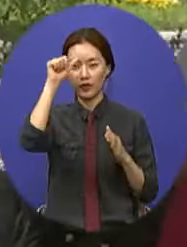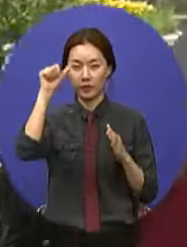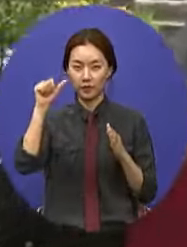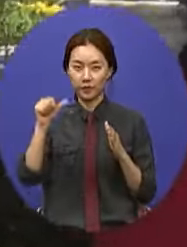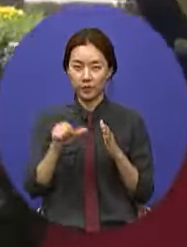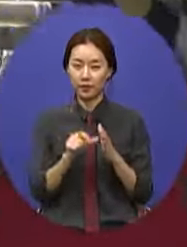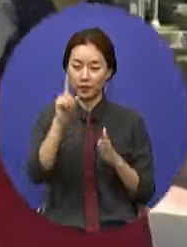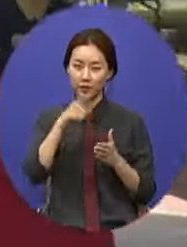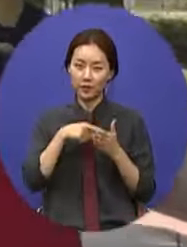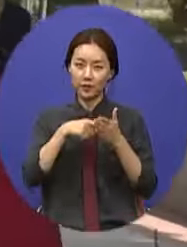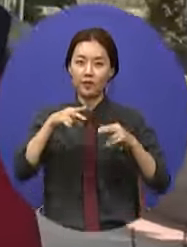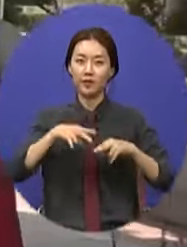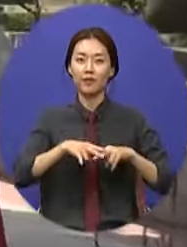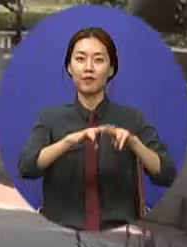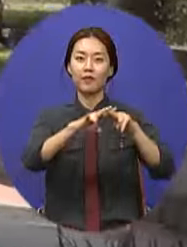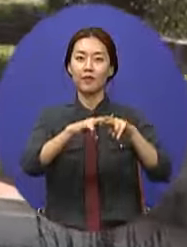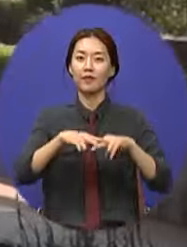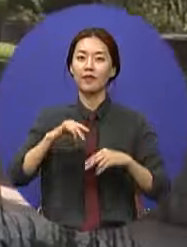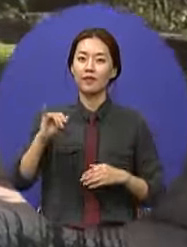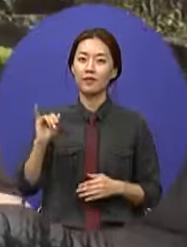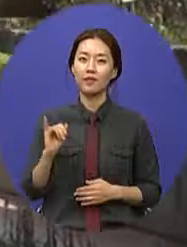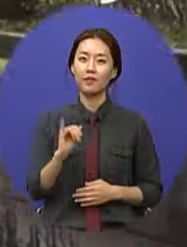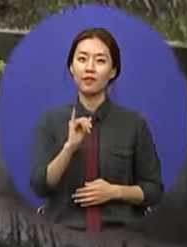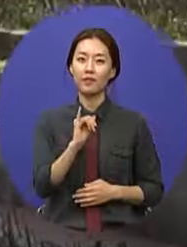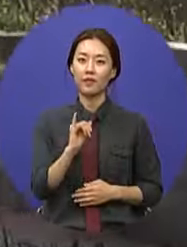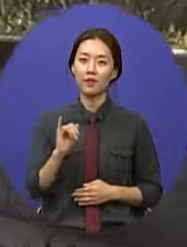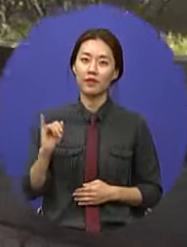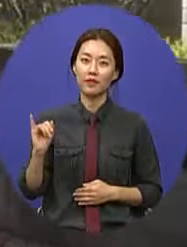일평단심 춘향아 춘향아